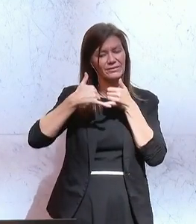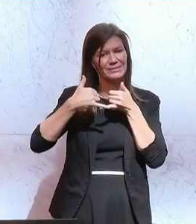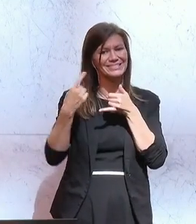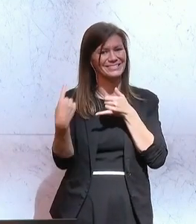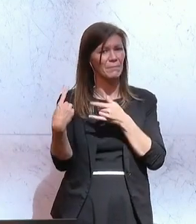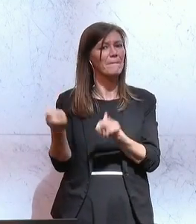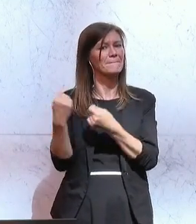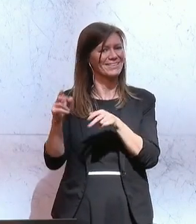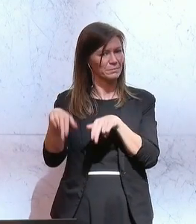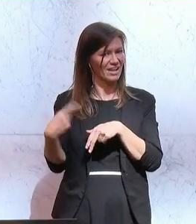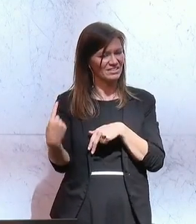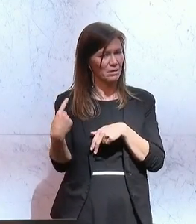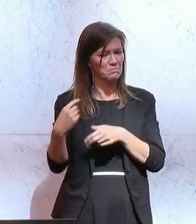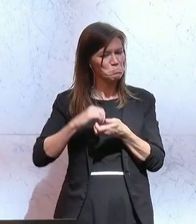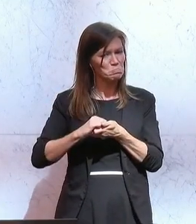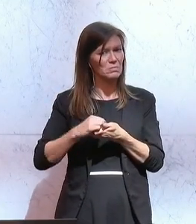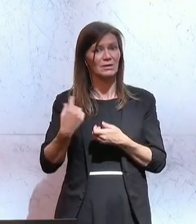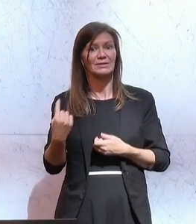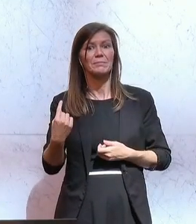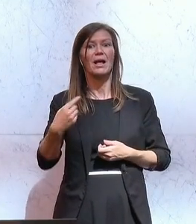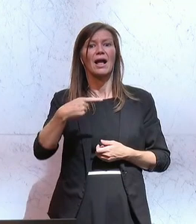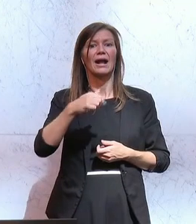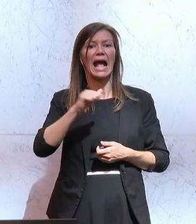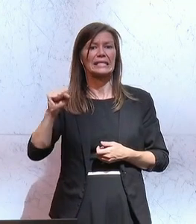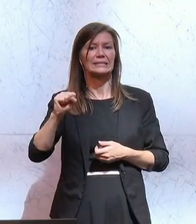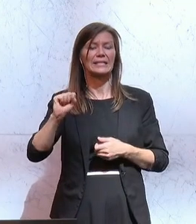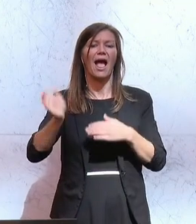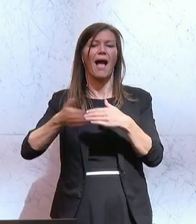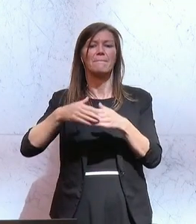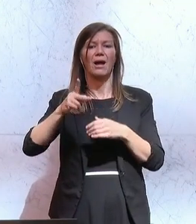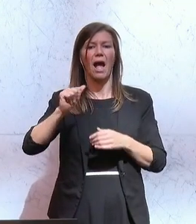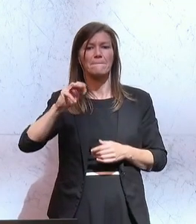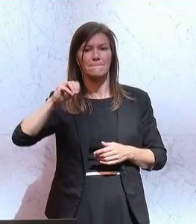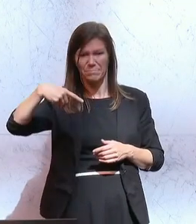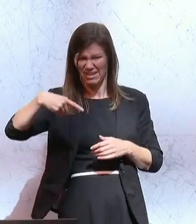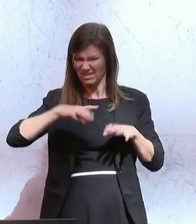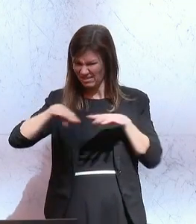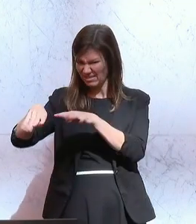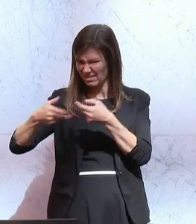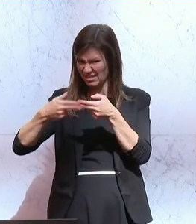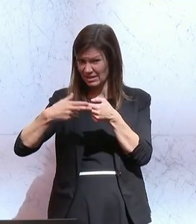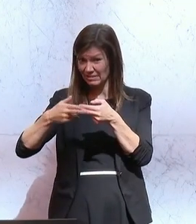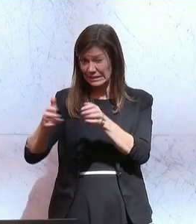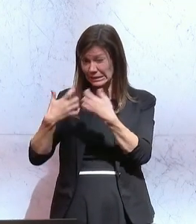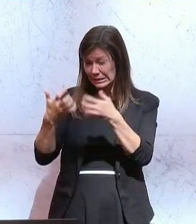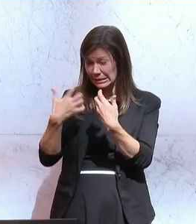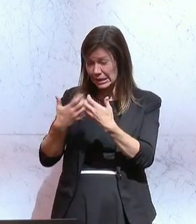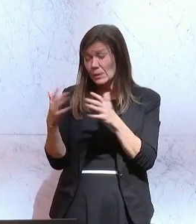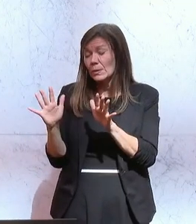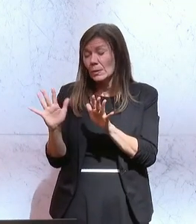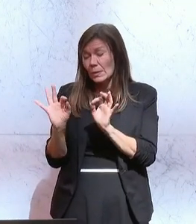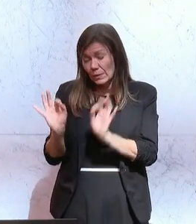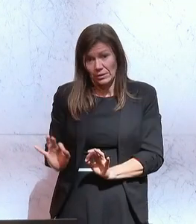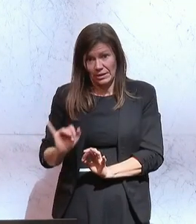Betriebsrat von mir, der in Gas am Kamp wohnt und mir die Situation geschildert hat, die dramatisch ist, aber sie